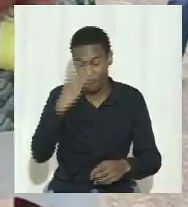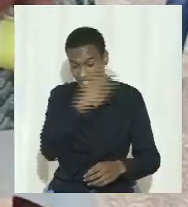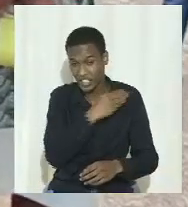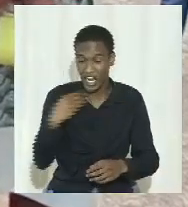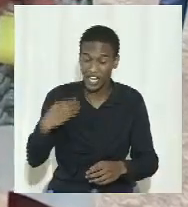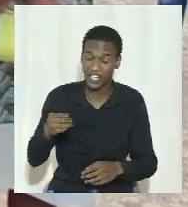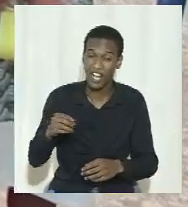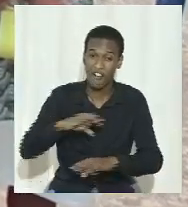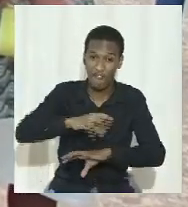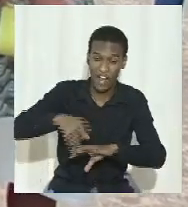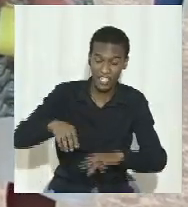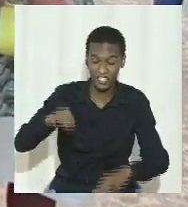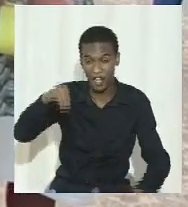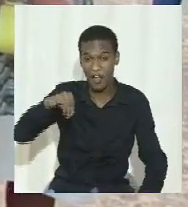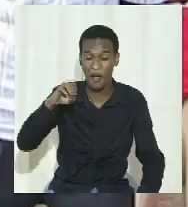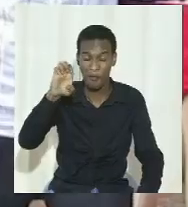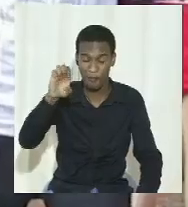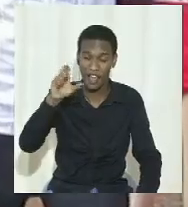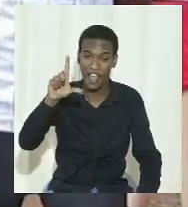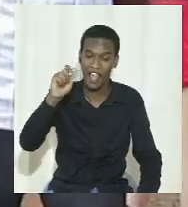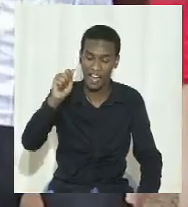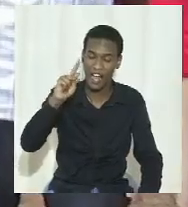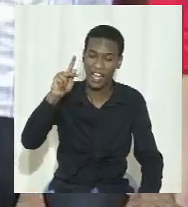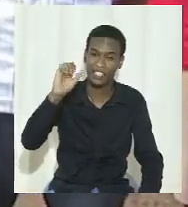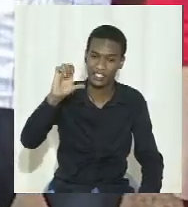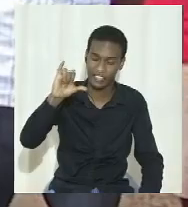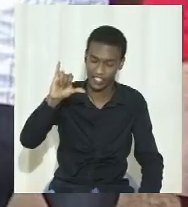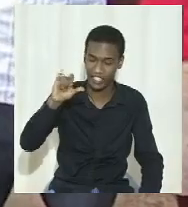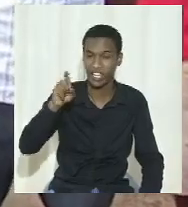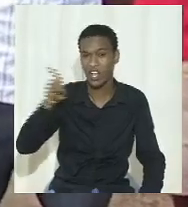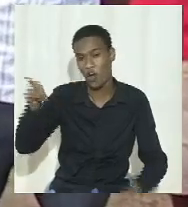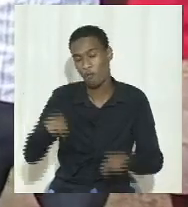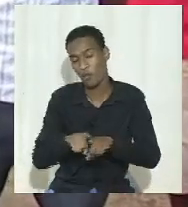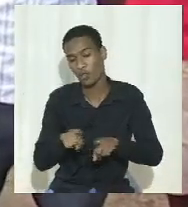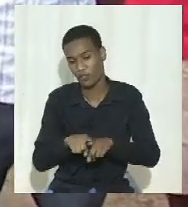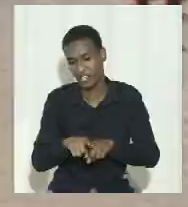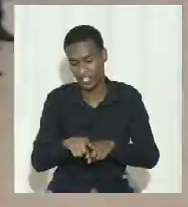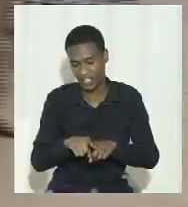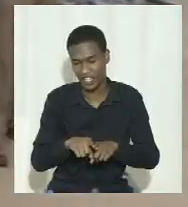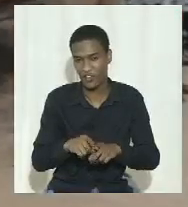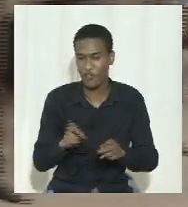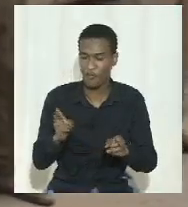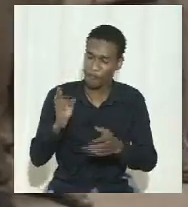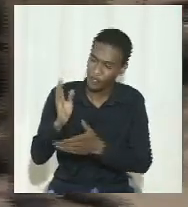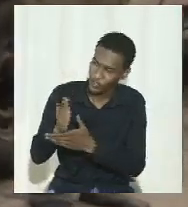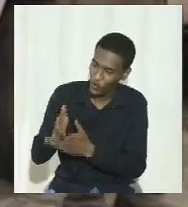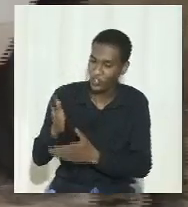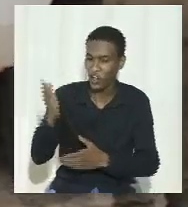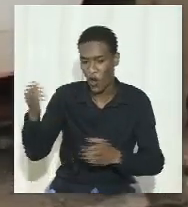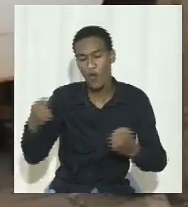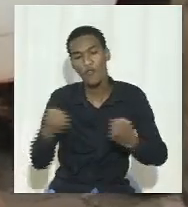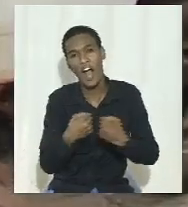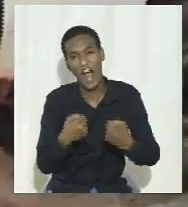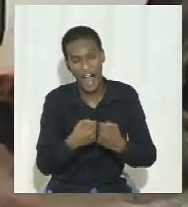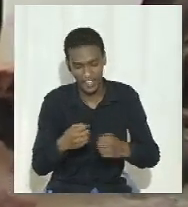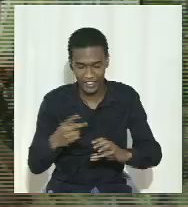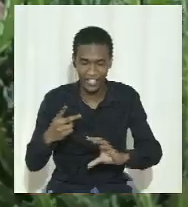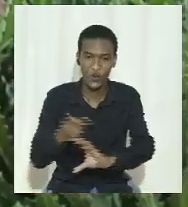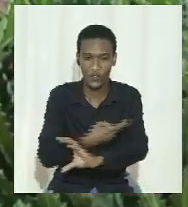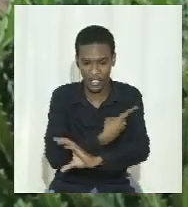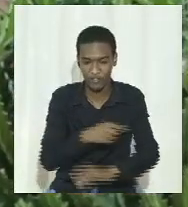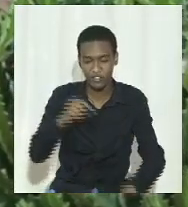ho fankasitrahana azy ireo amin'izao ezaka izay ataony amin'izao ady amin'ny valanaretina COVID-19 izao. Ity ady ity